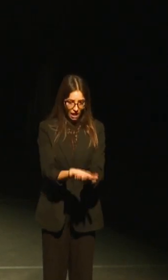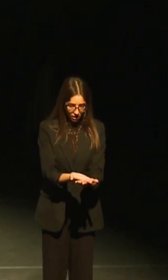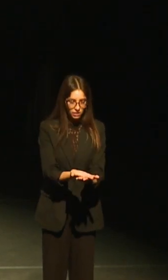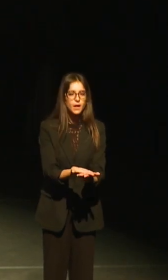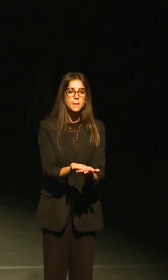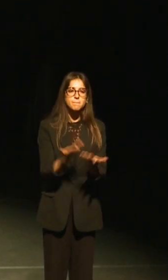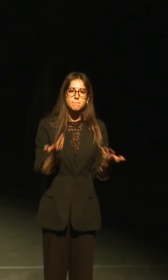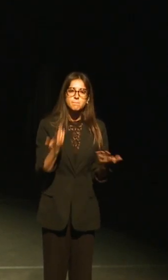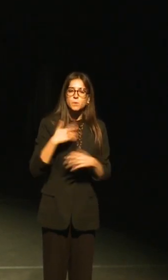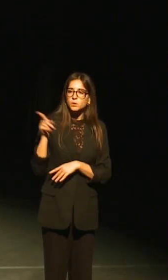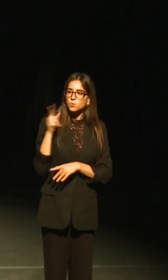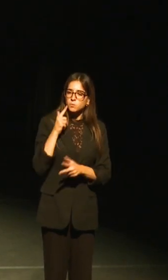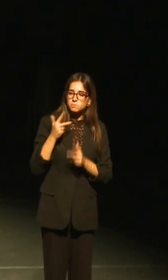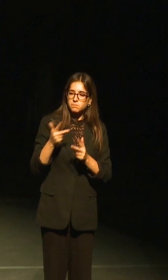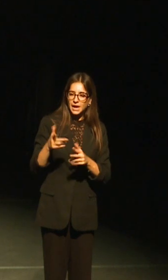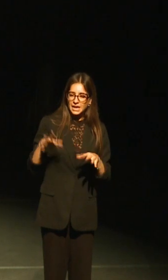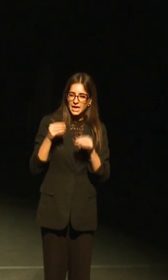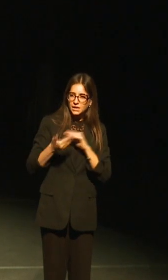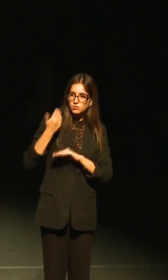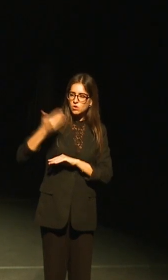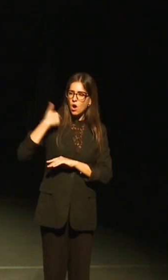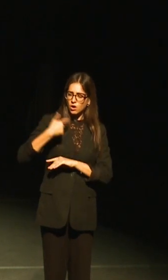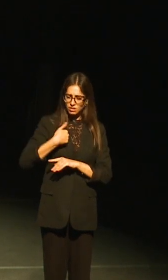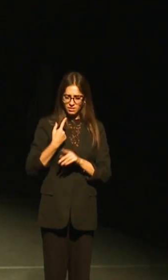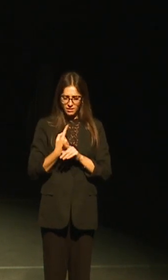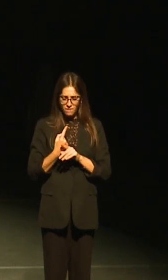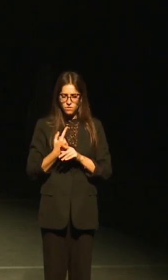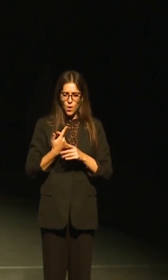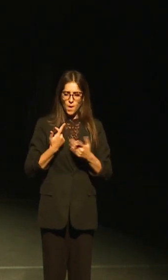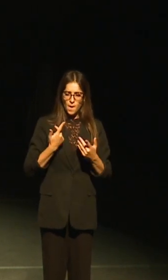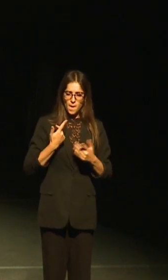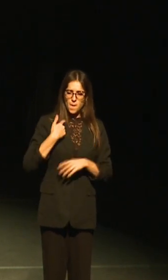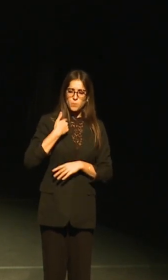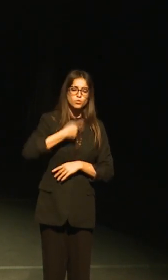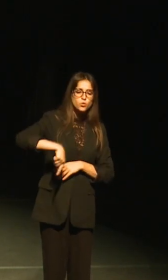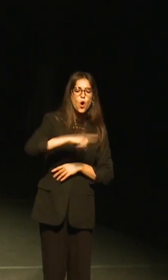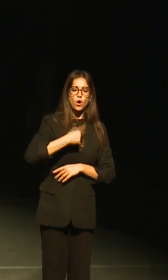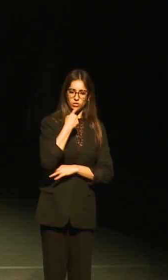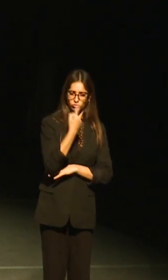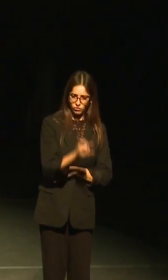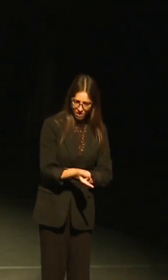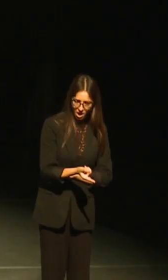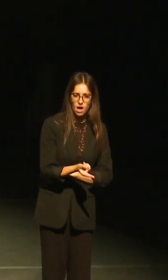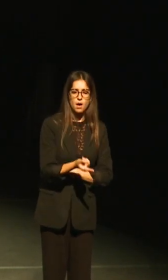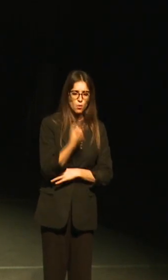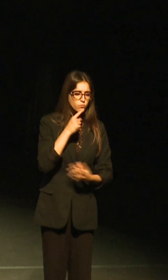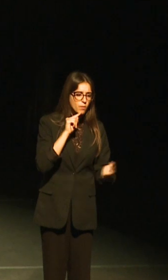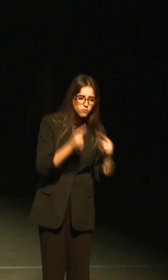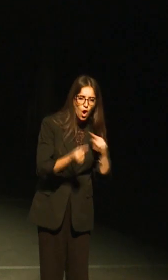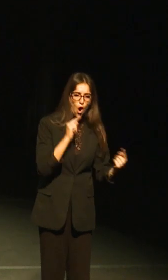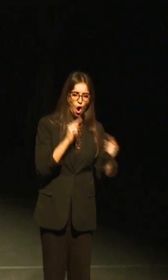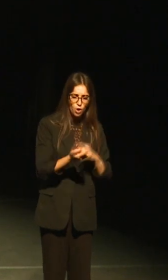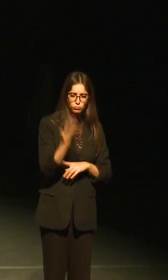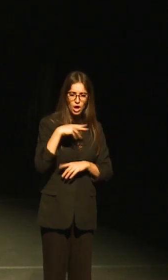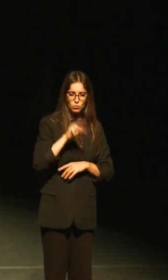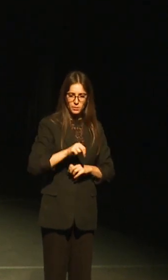se devo fare il paragone tra quello che noi dicevamo nel corso dei nostri forum nel